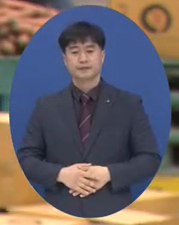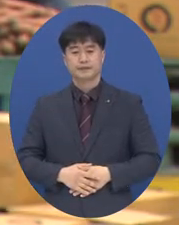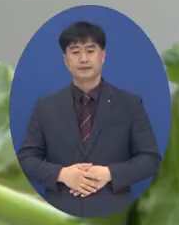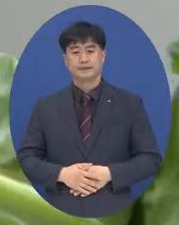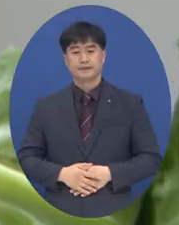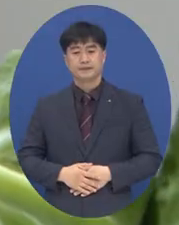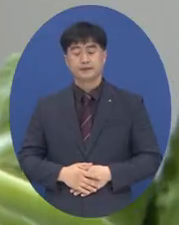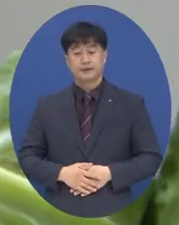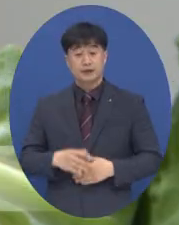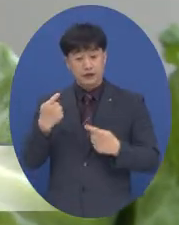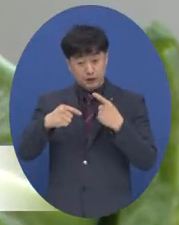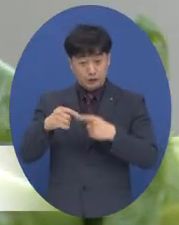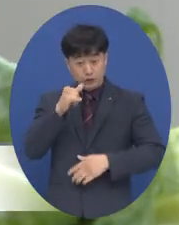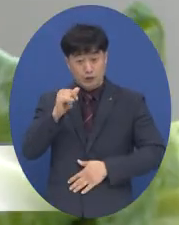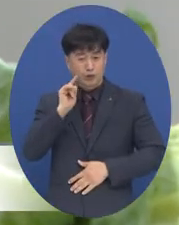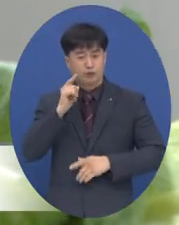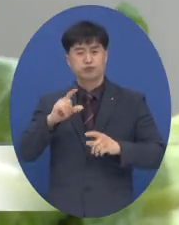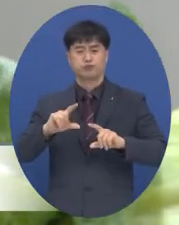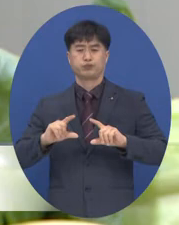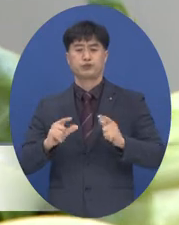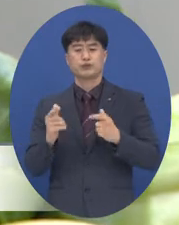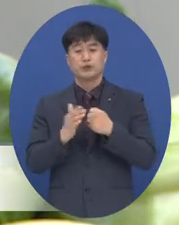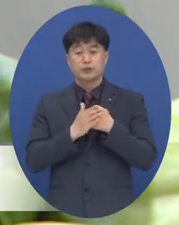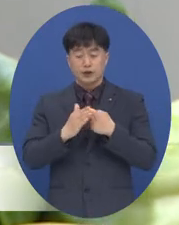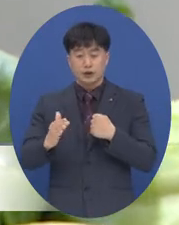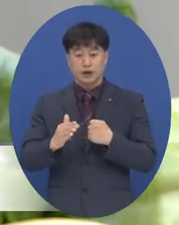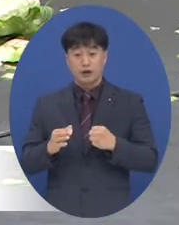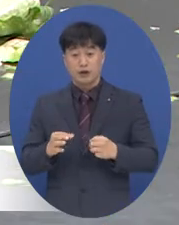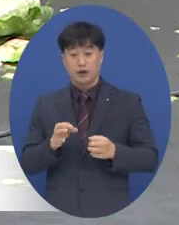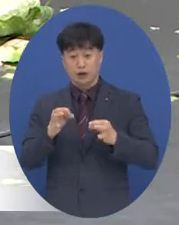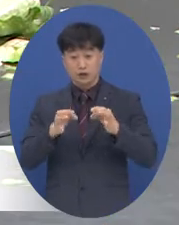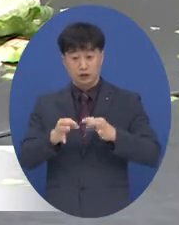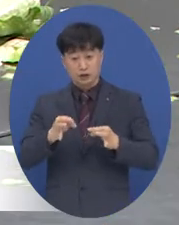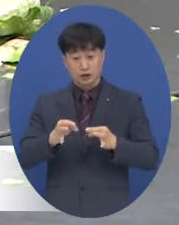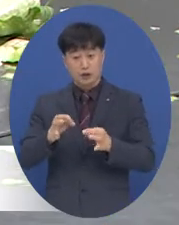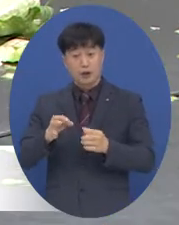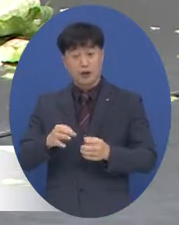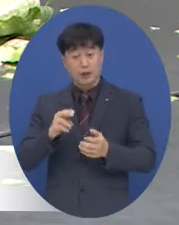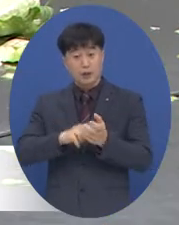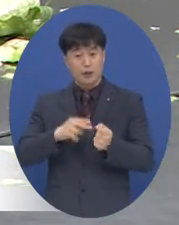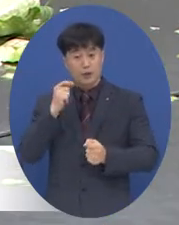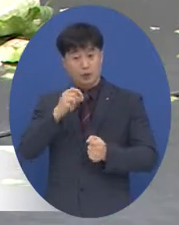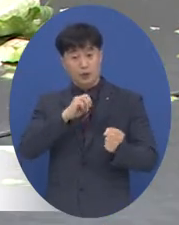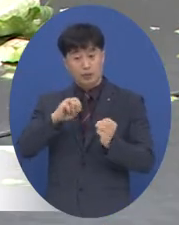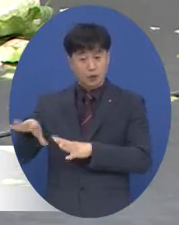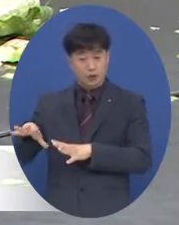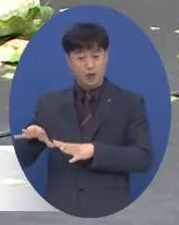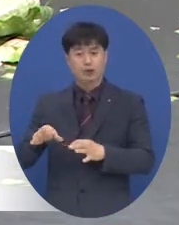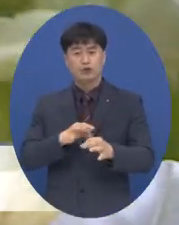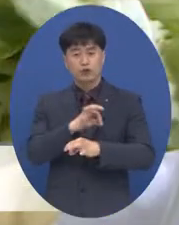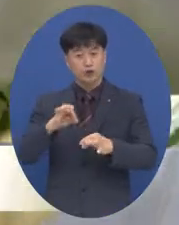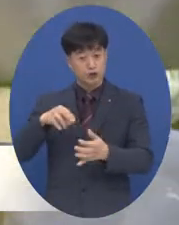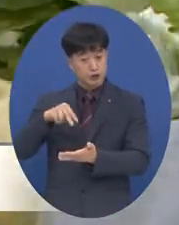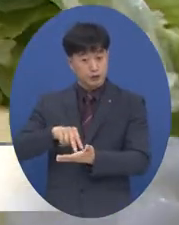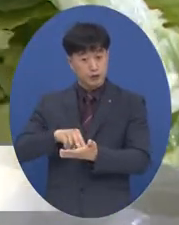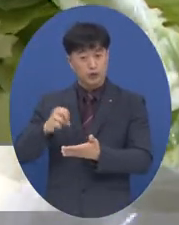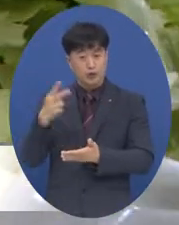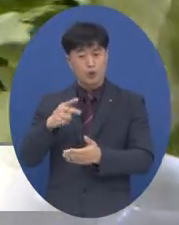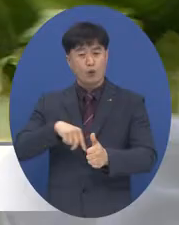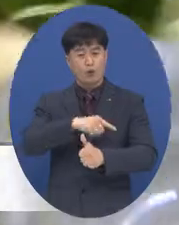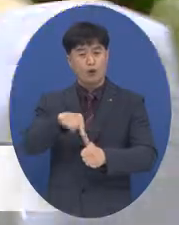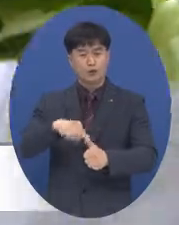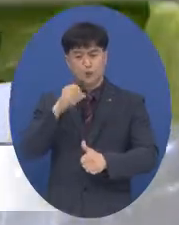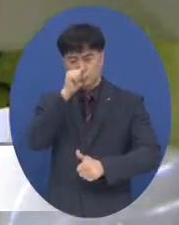하고 있습니다. 흠이 있거나 예쁘지 않은 모양 때문에 시장에 나가지 못해 폐기하는 농산물은 경제적 측면은